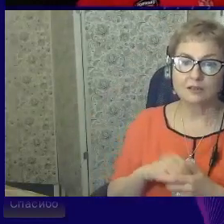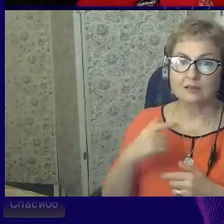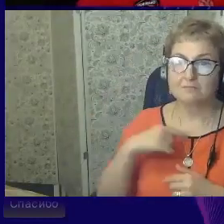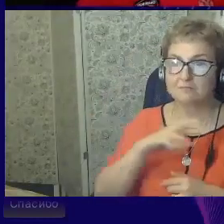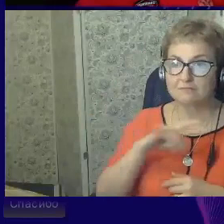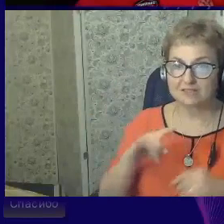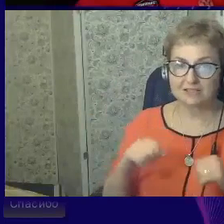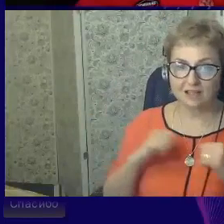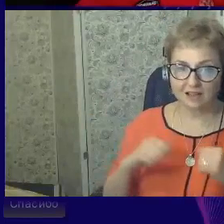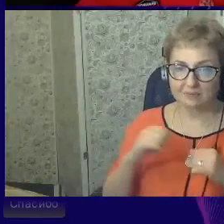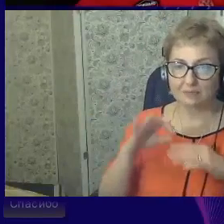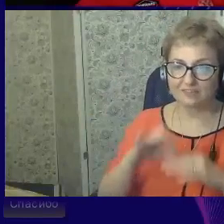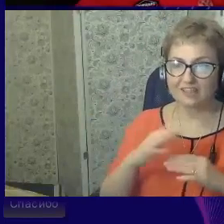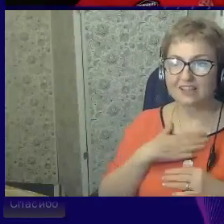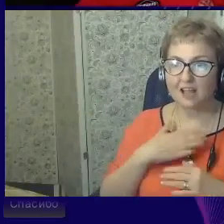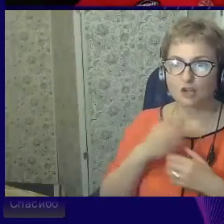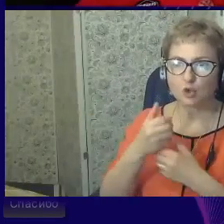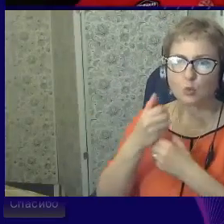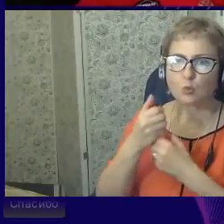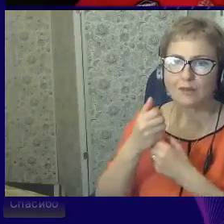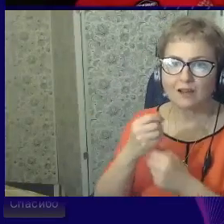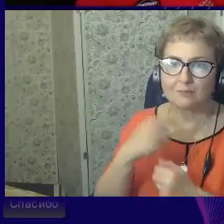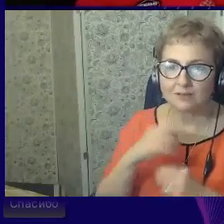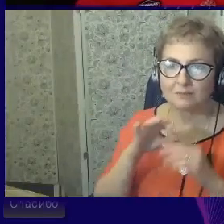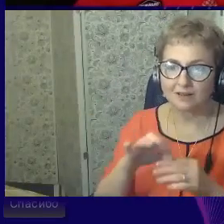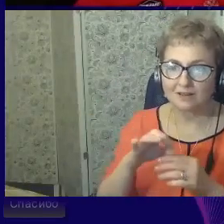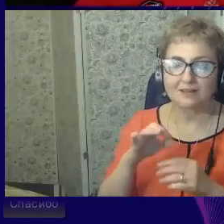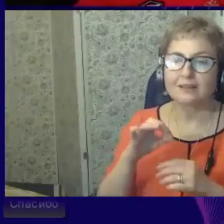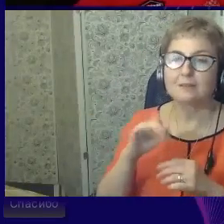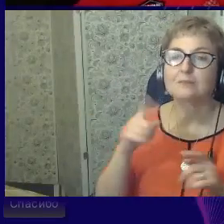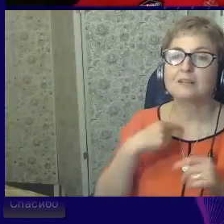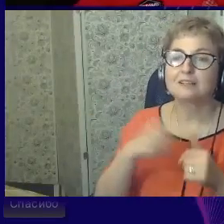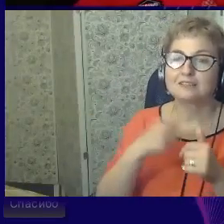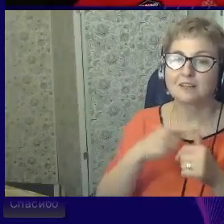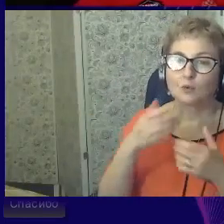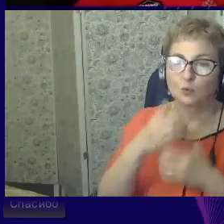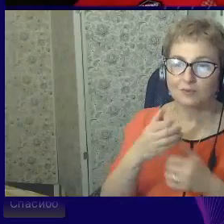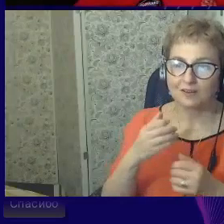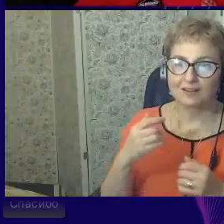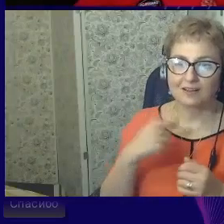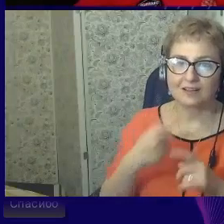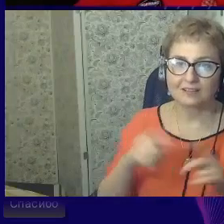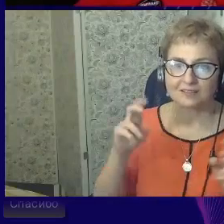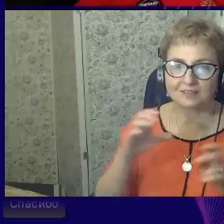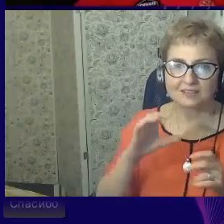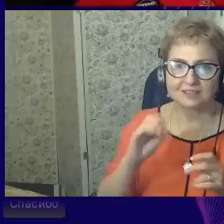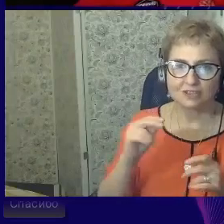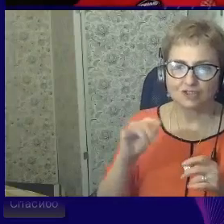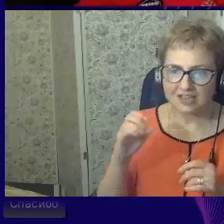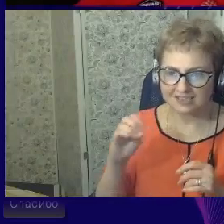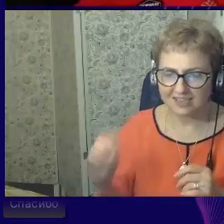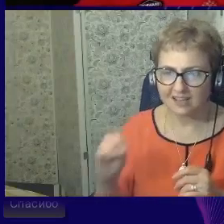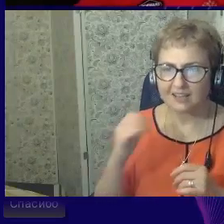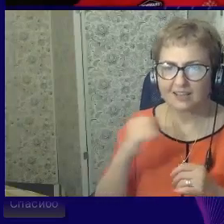Мы стараемся проводить наши кубки, мы их называем кубок нашей организации «Сей части», и проводим все